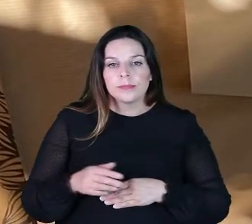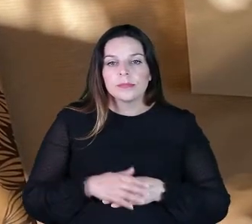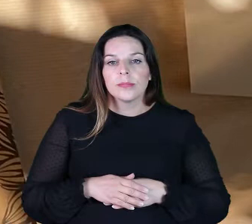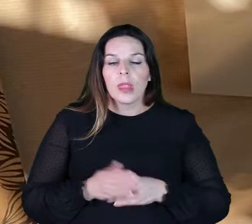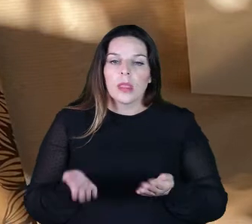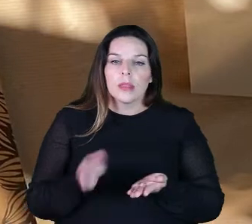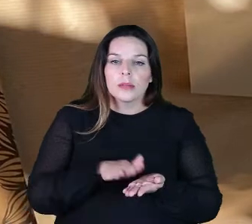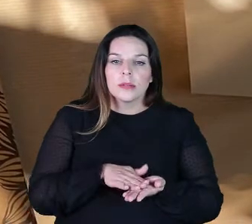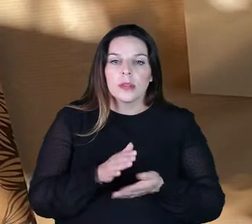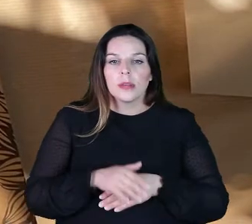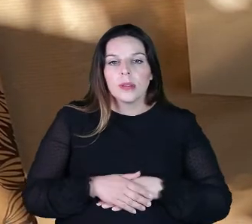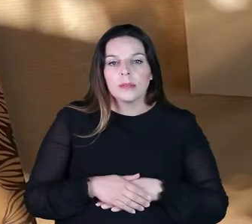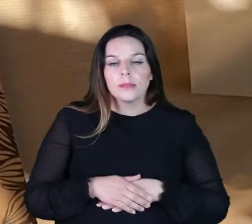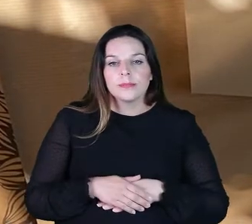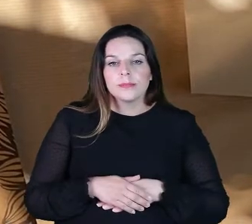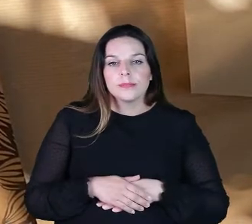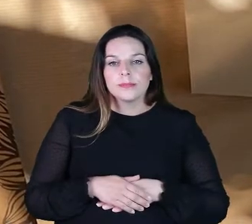przygiął.